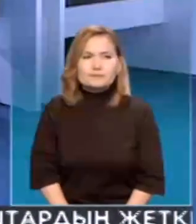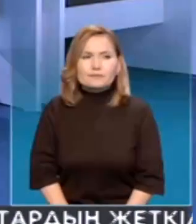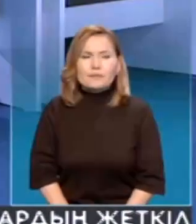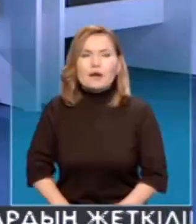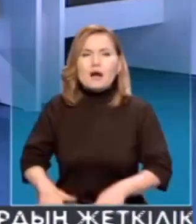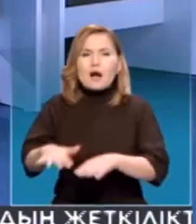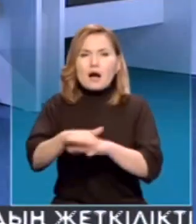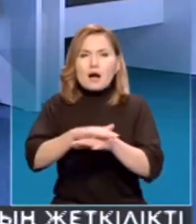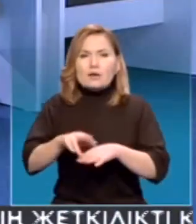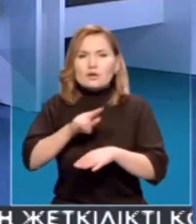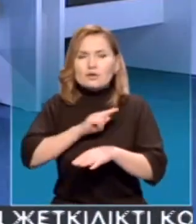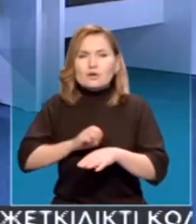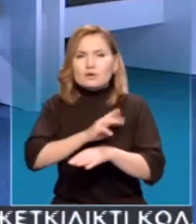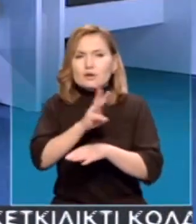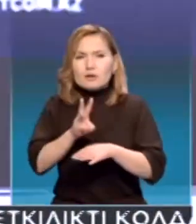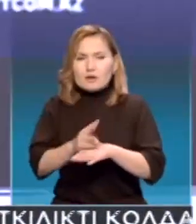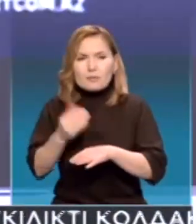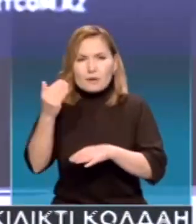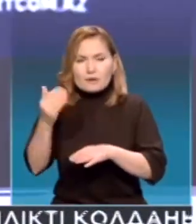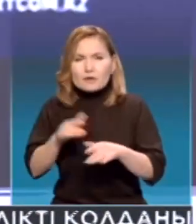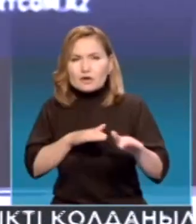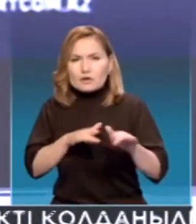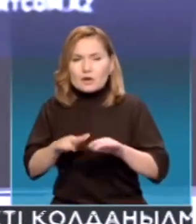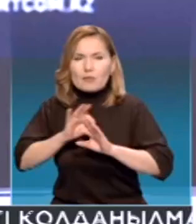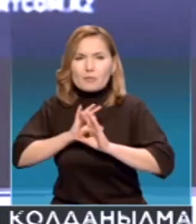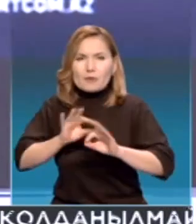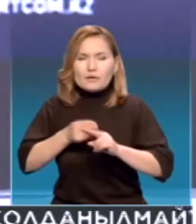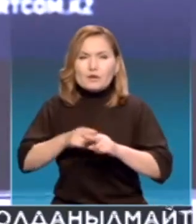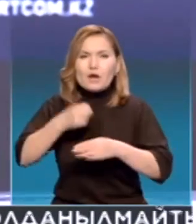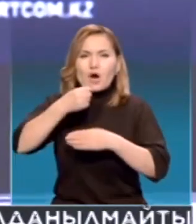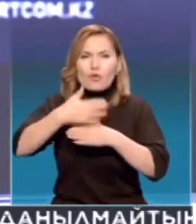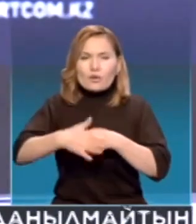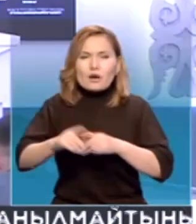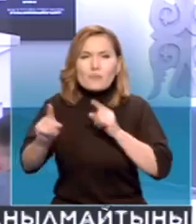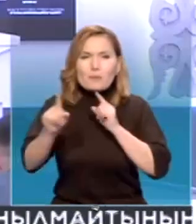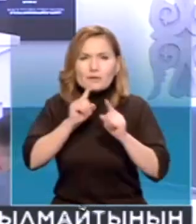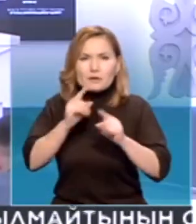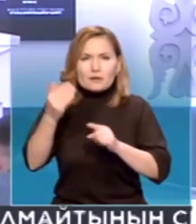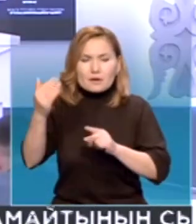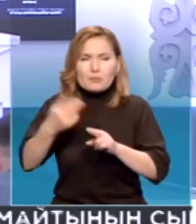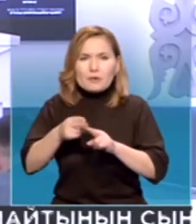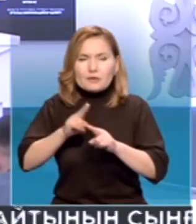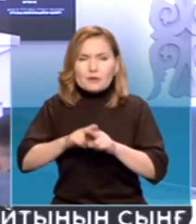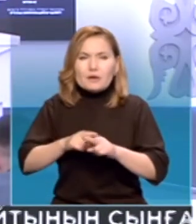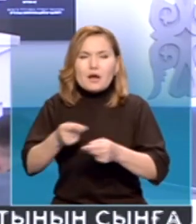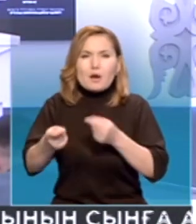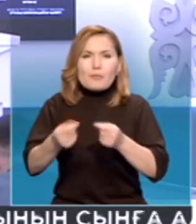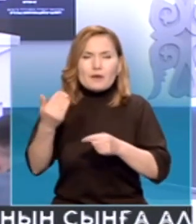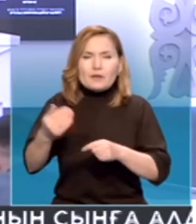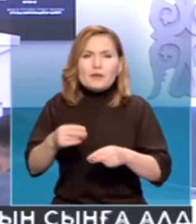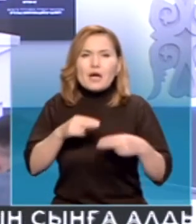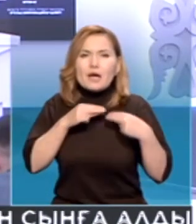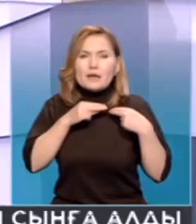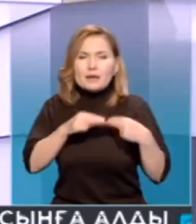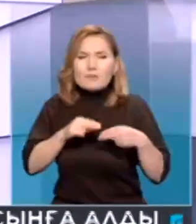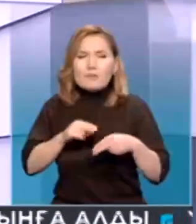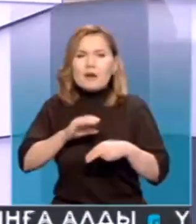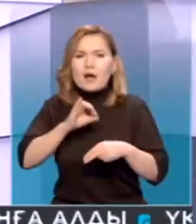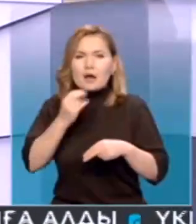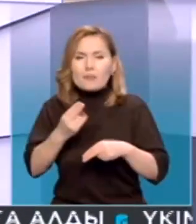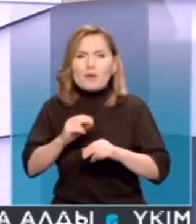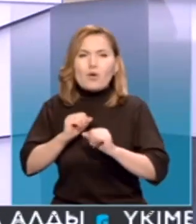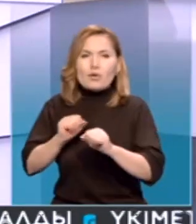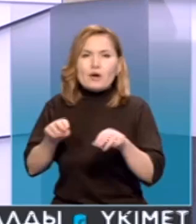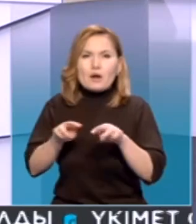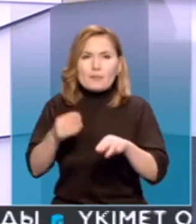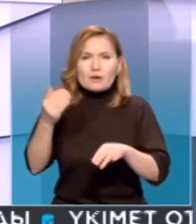Халықты жұмыспен қамтуды қамтамасыз ету шаралары туралы орталық коммуникациялар қызметі спикер еңбек және халықтың әлеуметтік қорғау